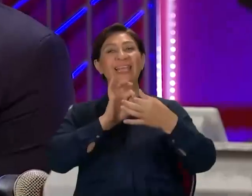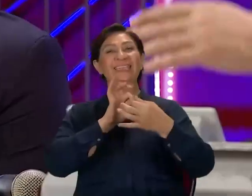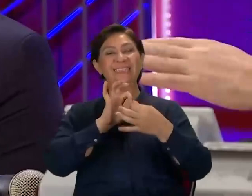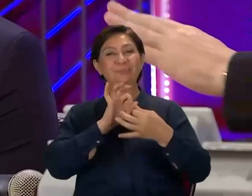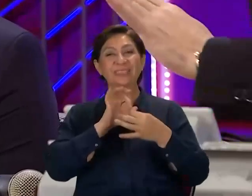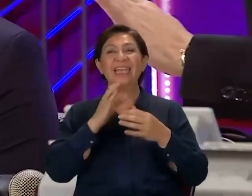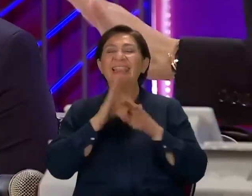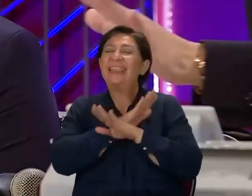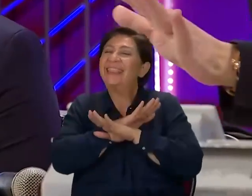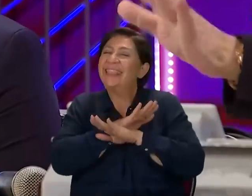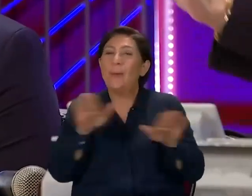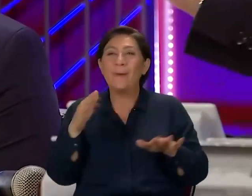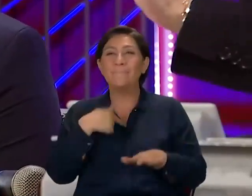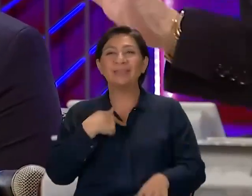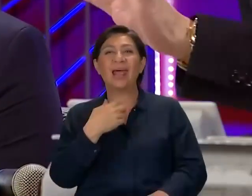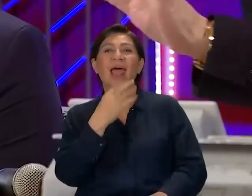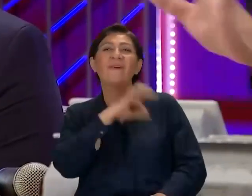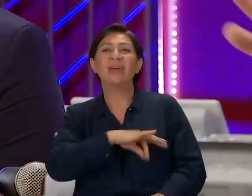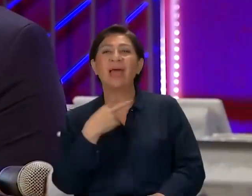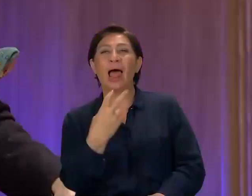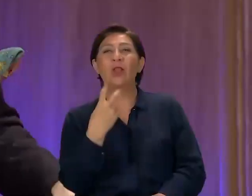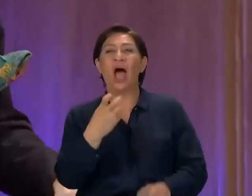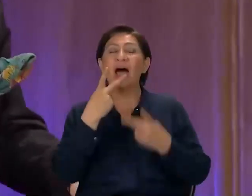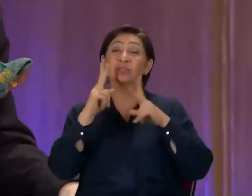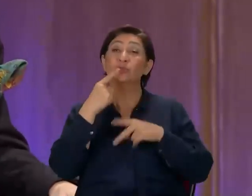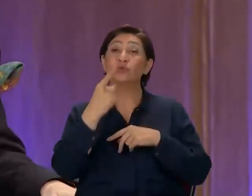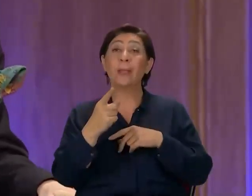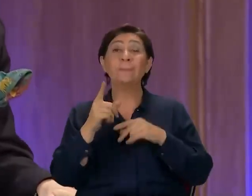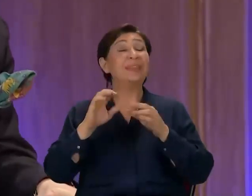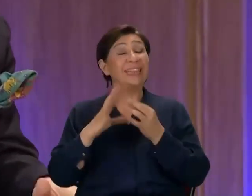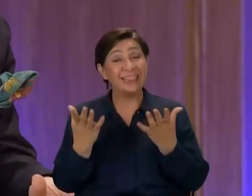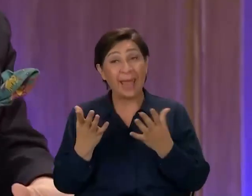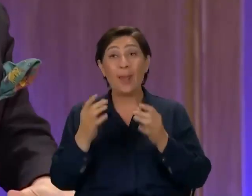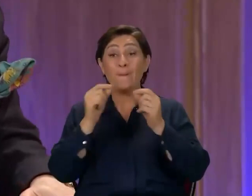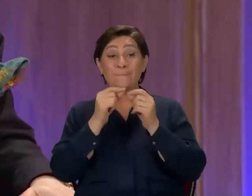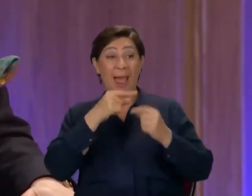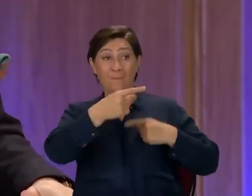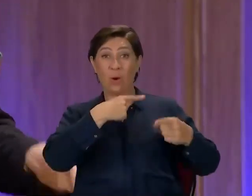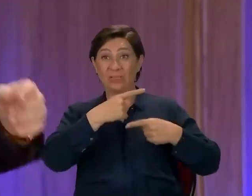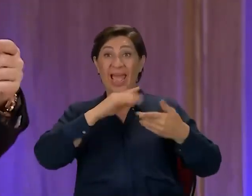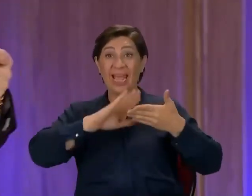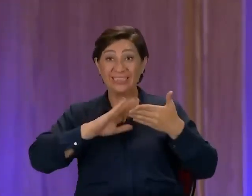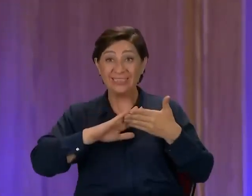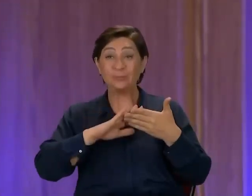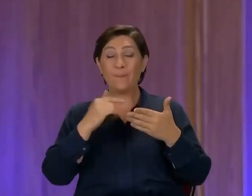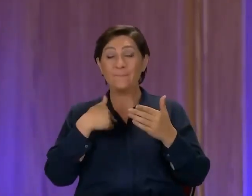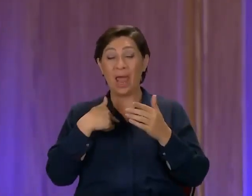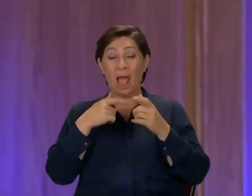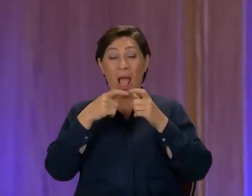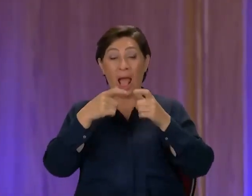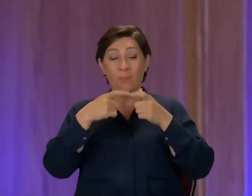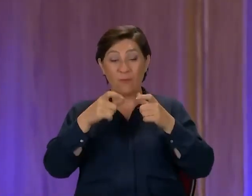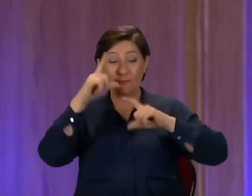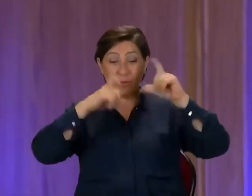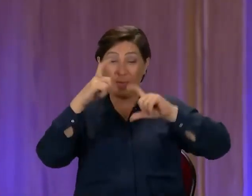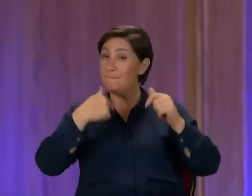ilişkimizde tamamen benden yararlanıyor. Bunu bir kere açıkça söyleyeyim. Çünkü Barbaros'la olan ilişkim içerisinde ben Barbaros'un albüm